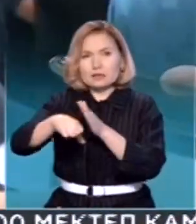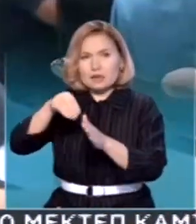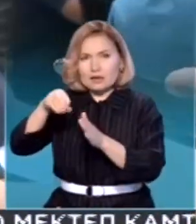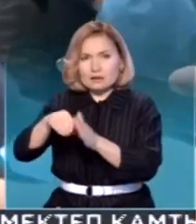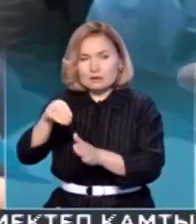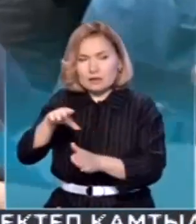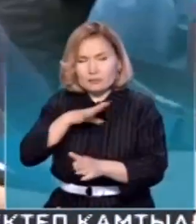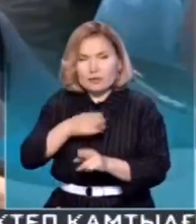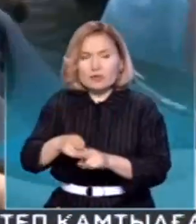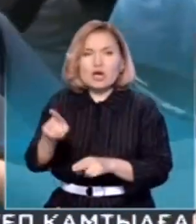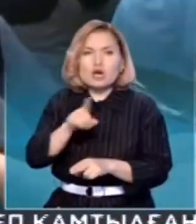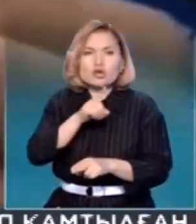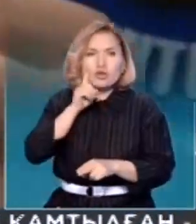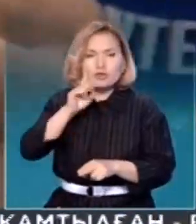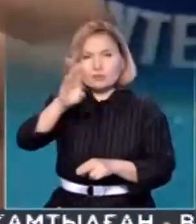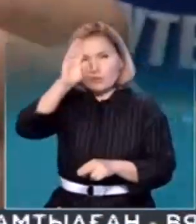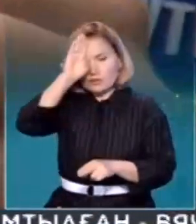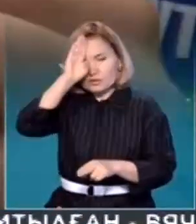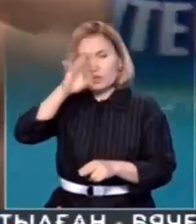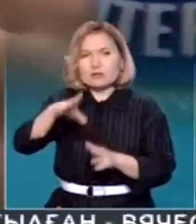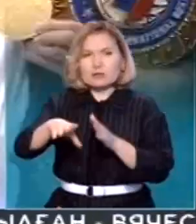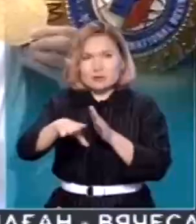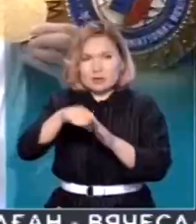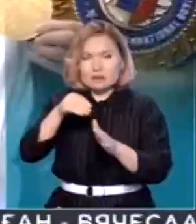жас боксшыға түсті.